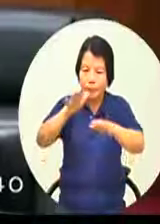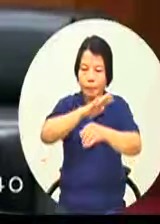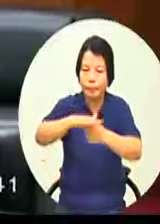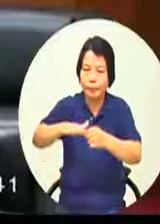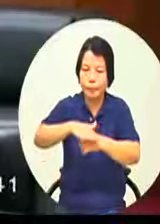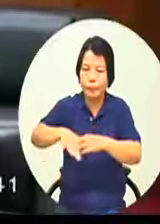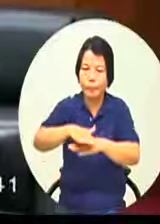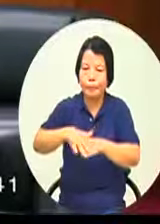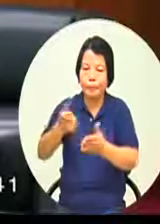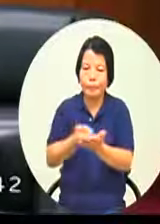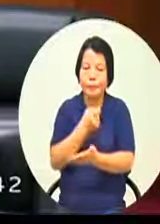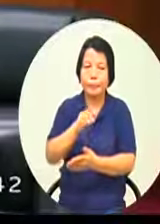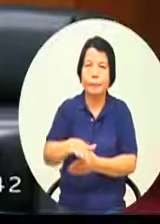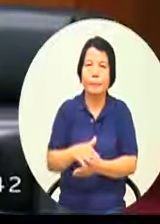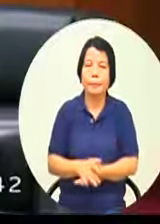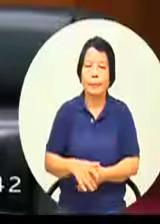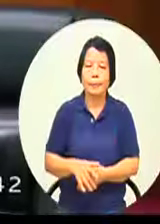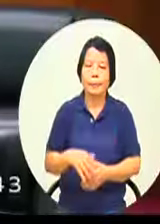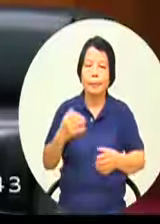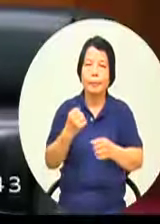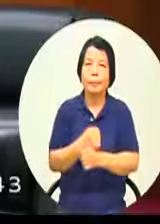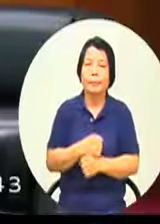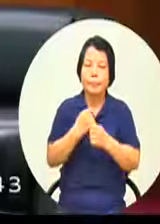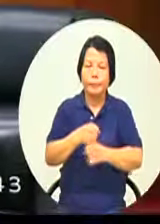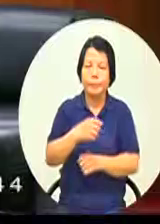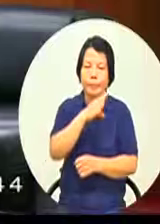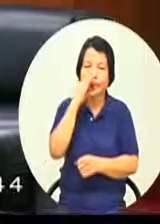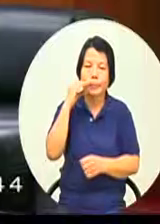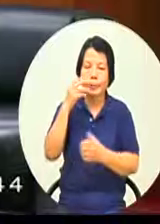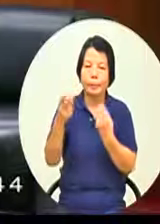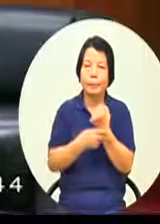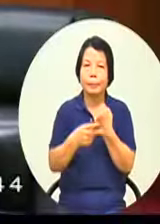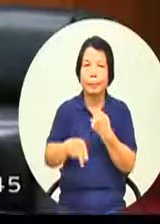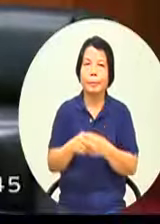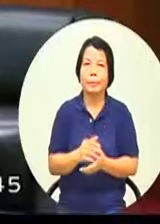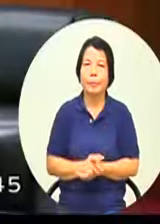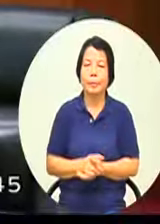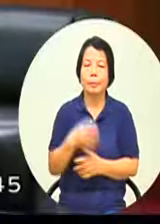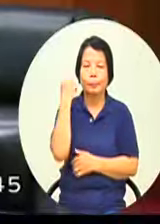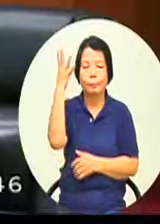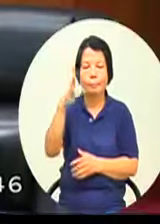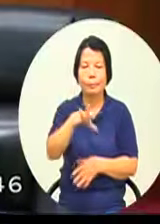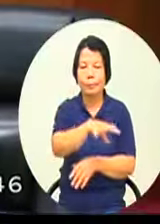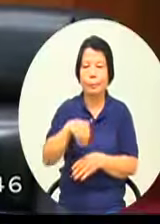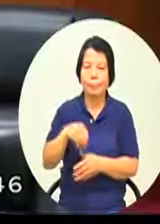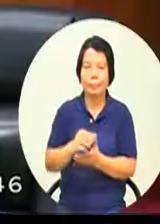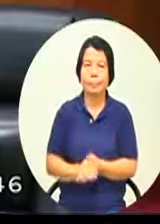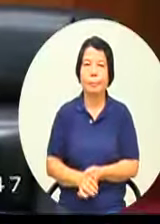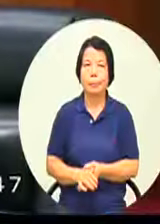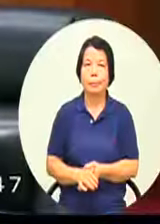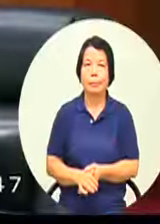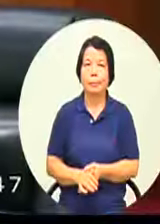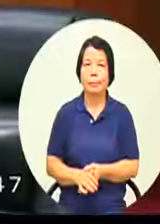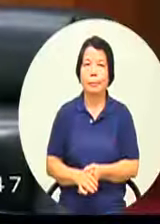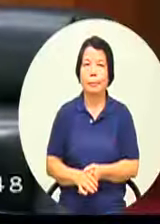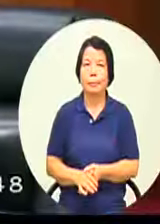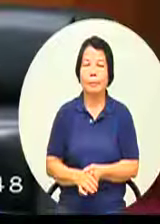我们玛雅里，因为我图片没有带了哈，忘记带，中午下午比较赶